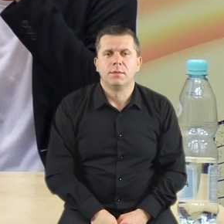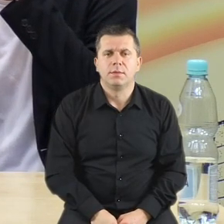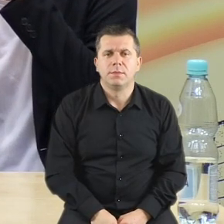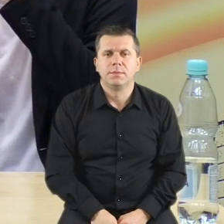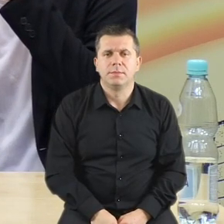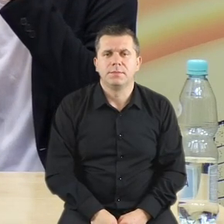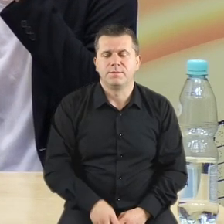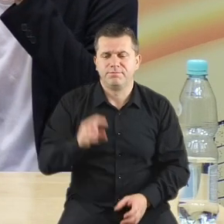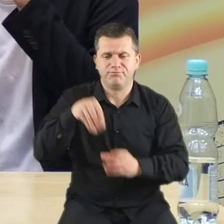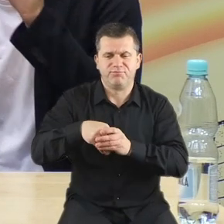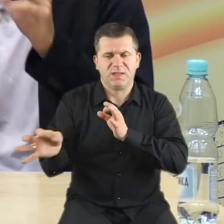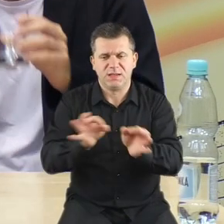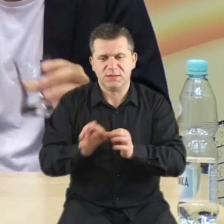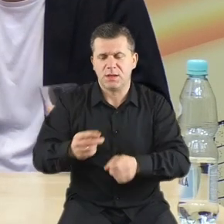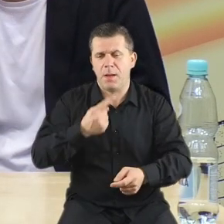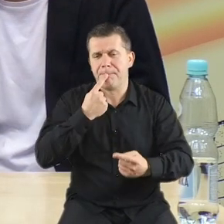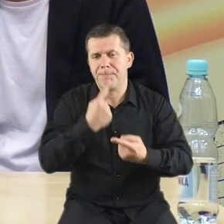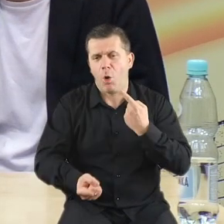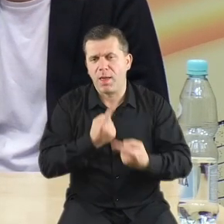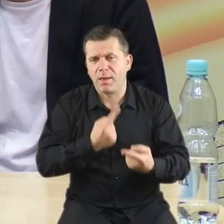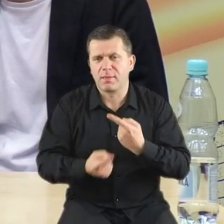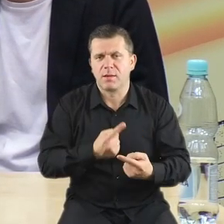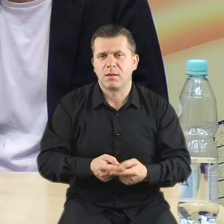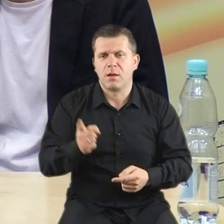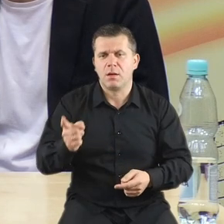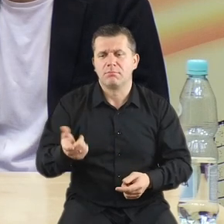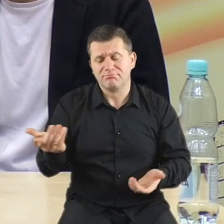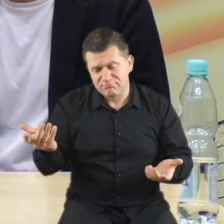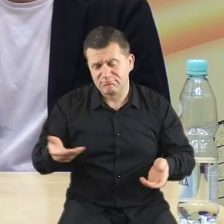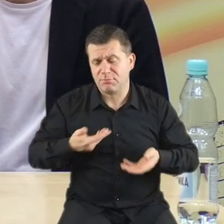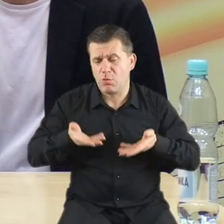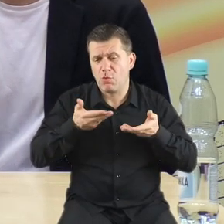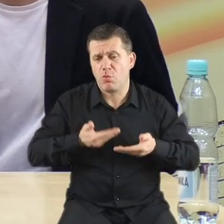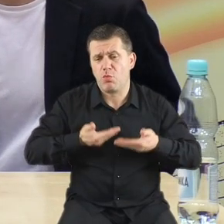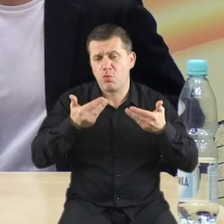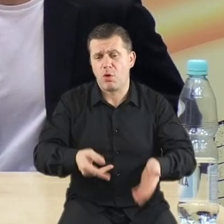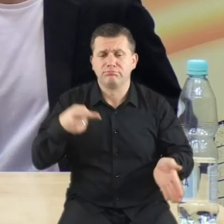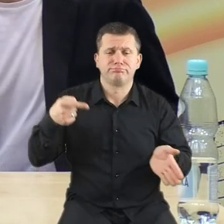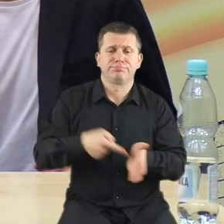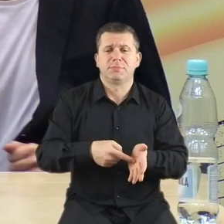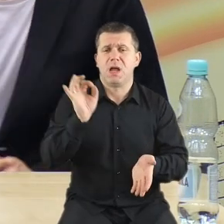w historię, w politykę, którym przyszło się urodzić w danym momencie